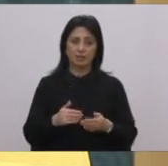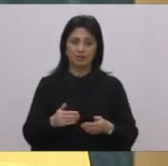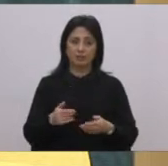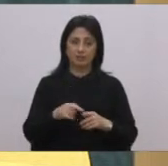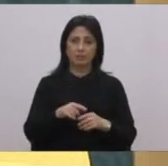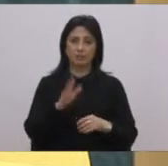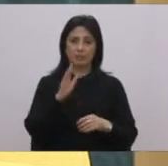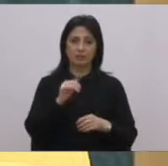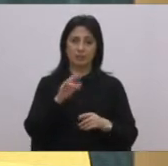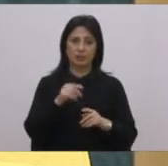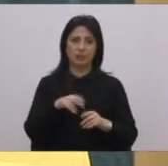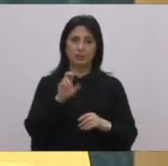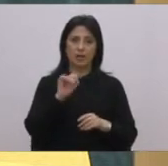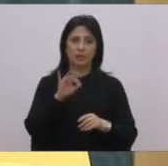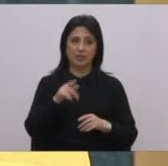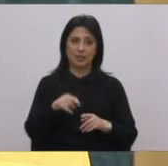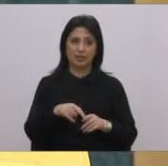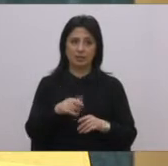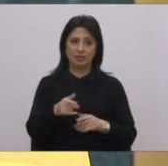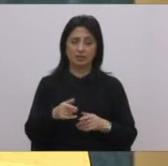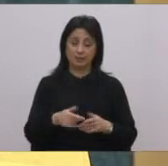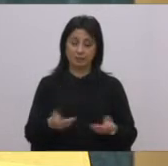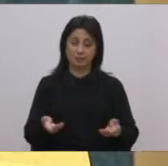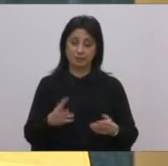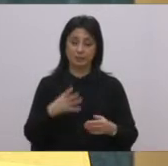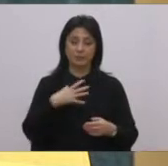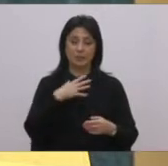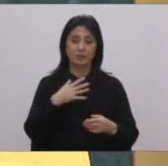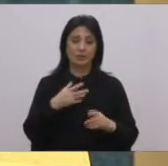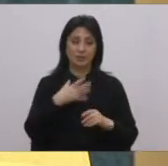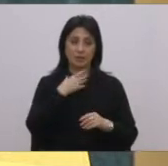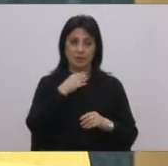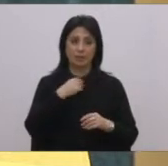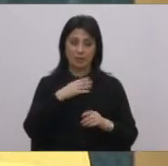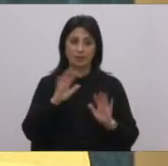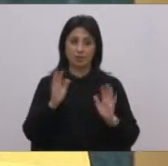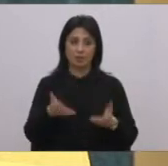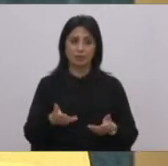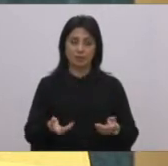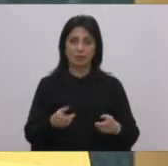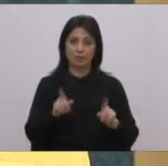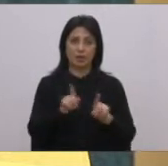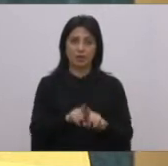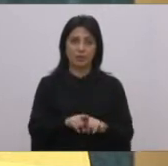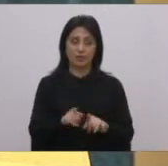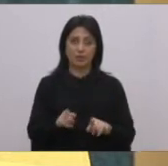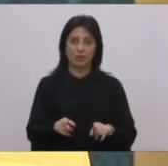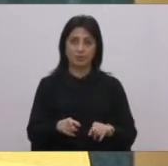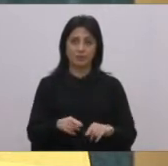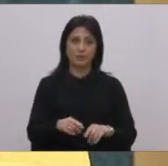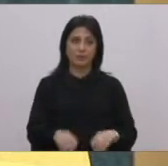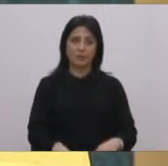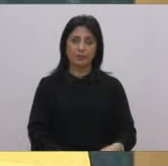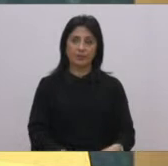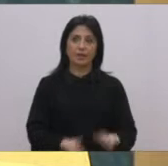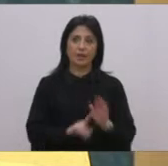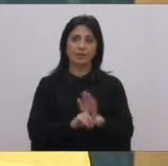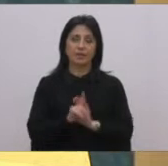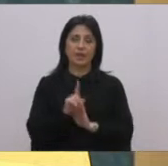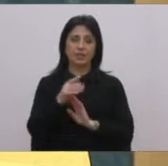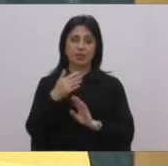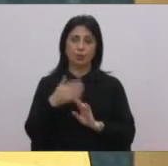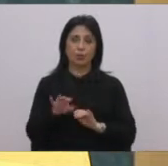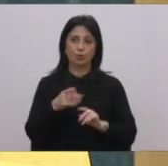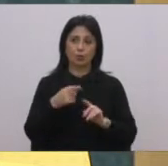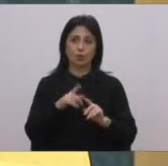ვანის, ბაღდადის და სამტრედის შემთხვევაში, ასევე ასე ვთქვათ, დაწყებულია უკვე